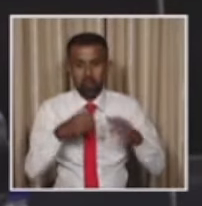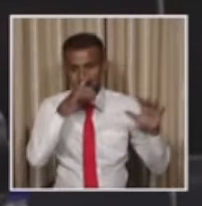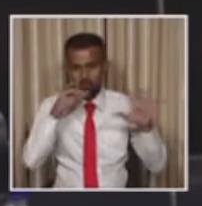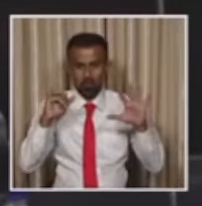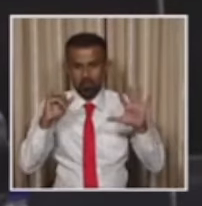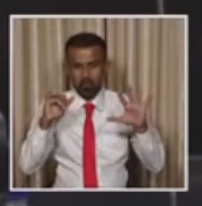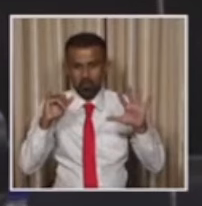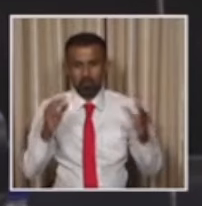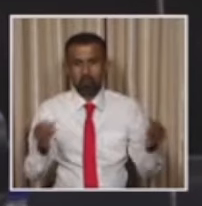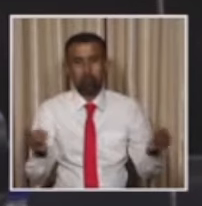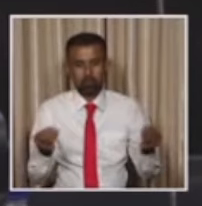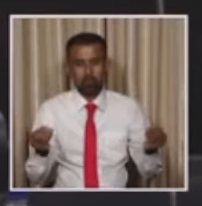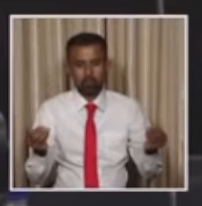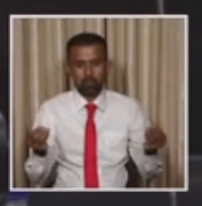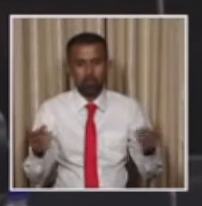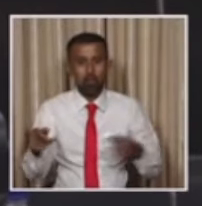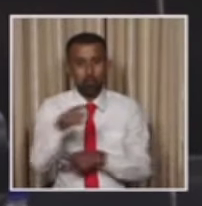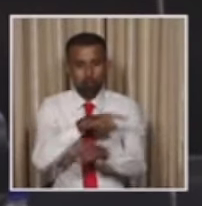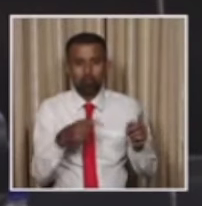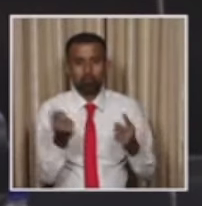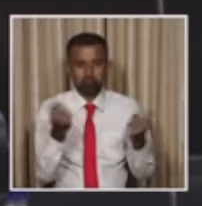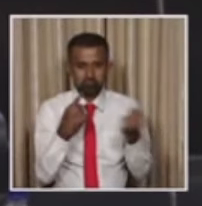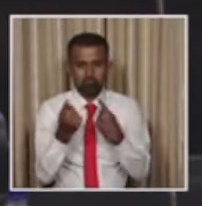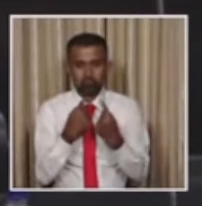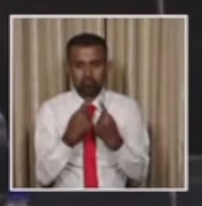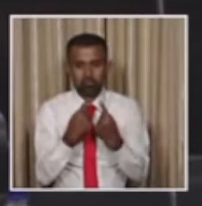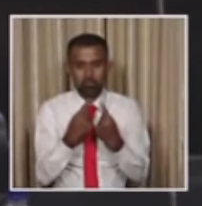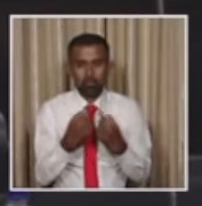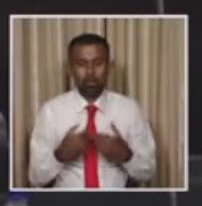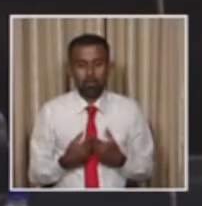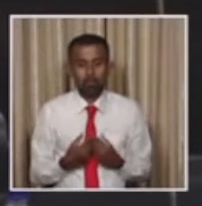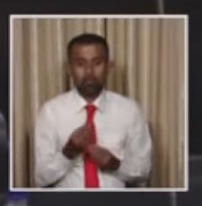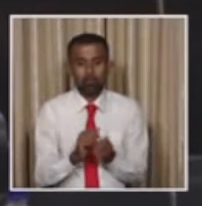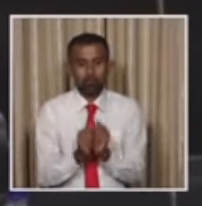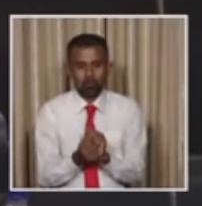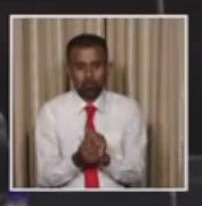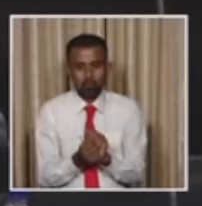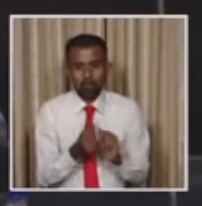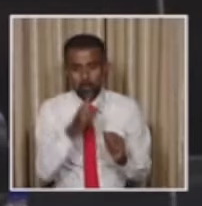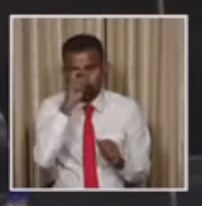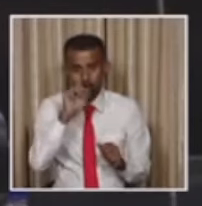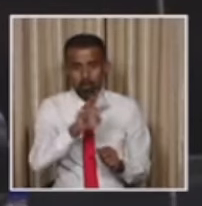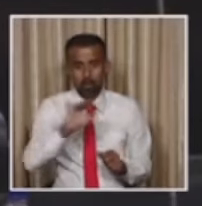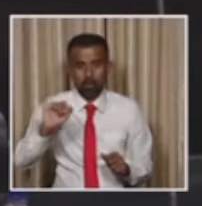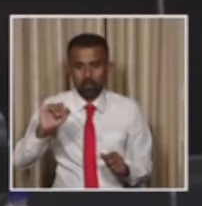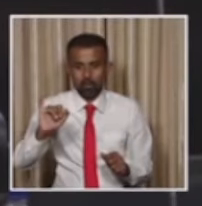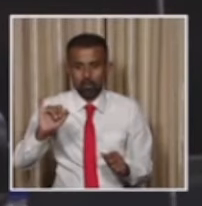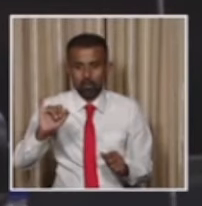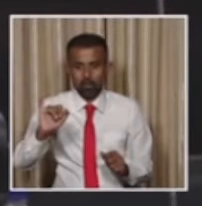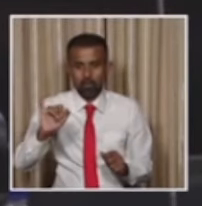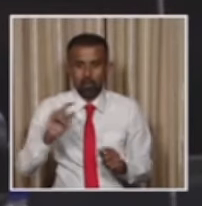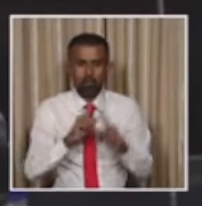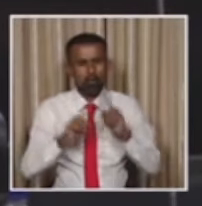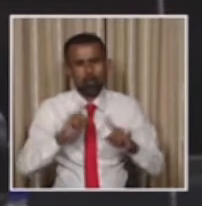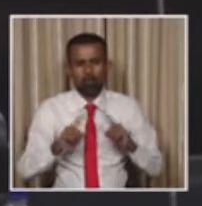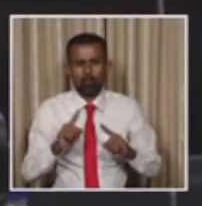6ක් කියන එක මදි කියලා තමයි සියලුම දෙනා පවසන්නේ. ඒකට අපි ගෙනාපු සංශෝධනය තමයි මාස 36ක් කියන එක. ඒක අපි